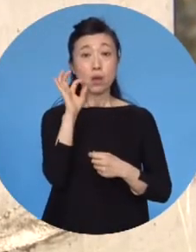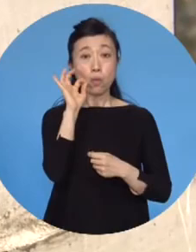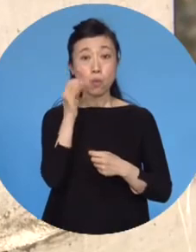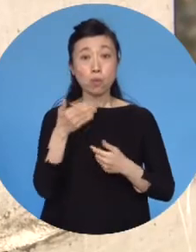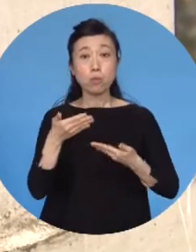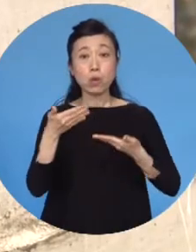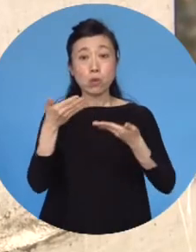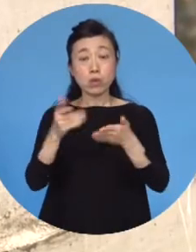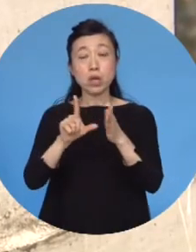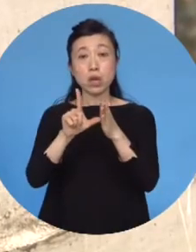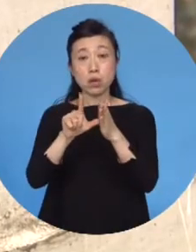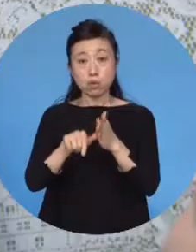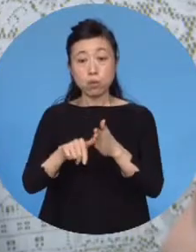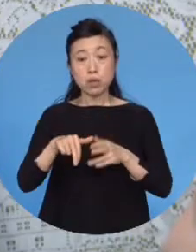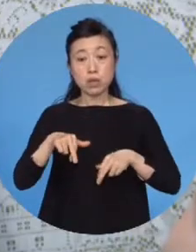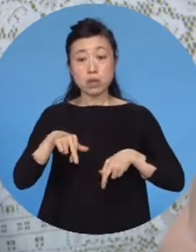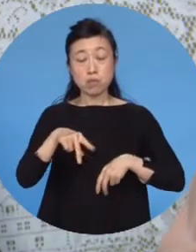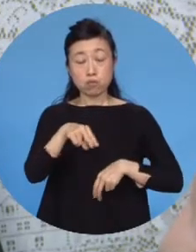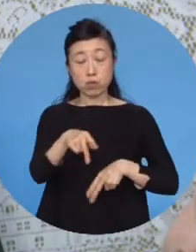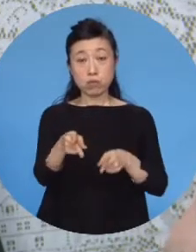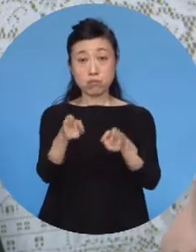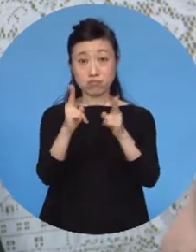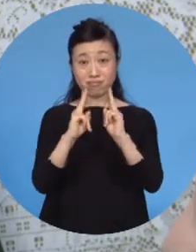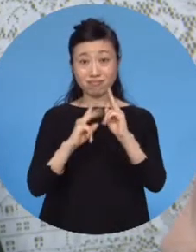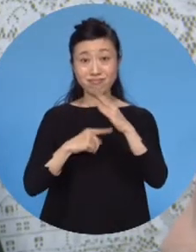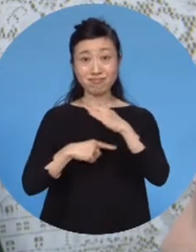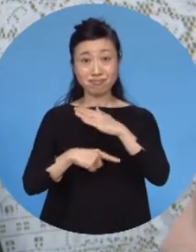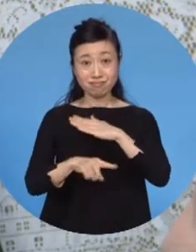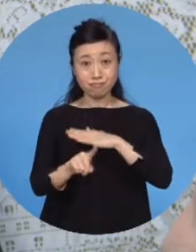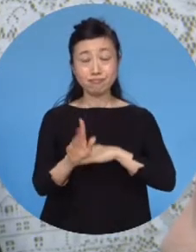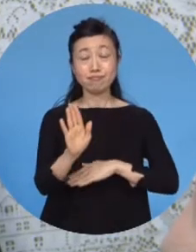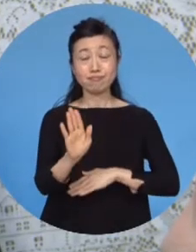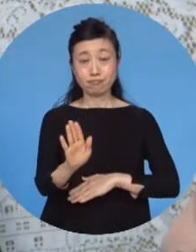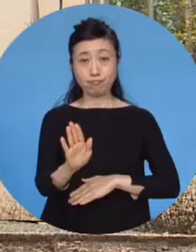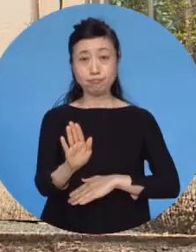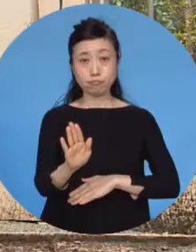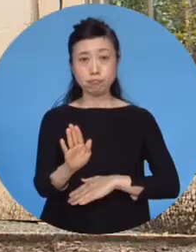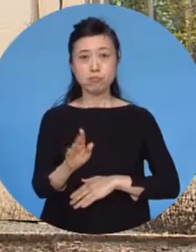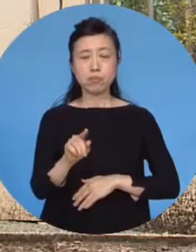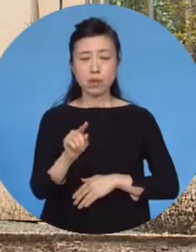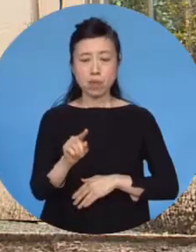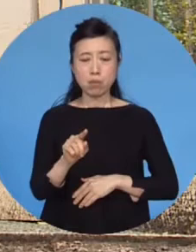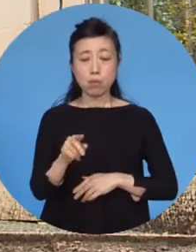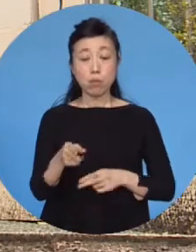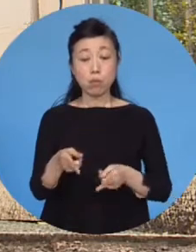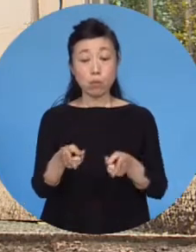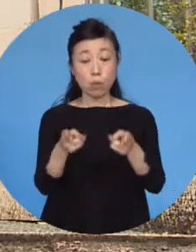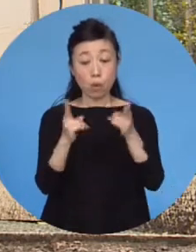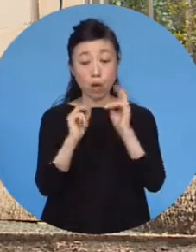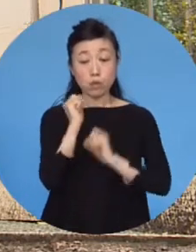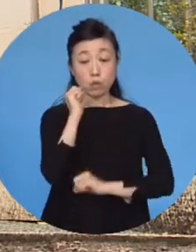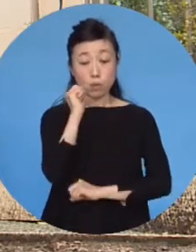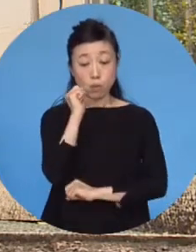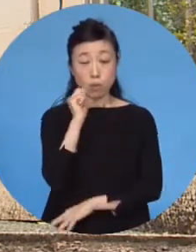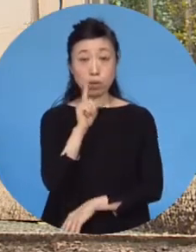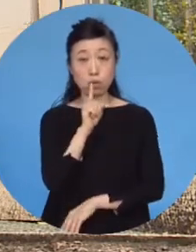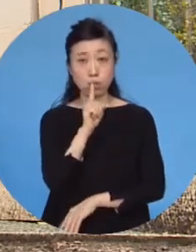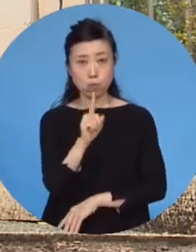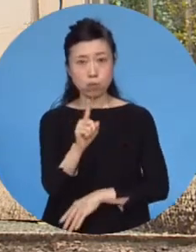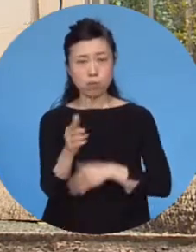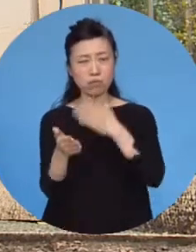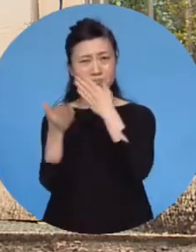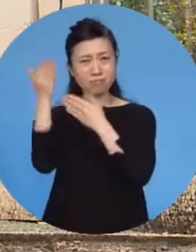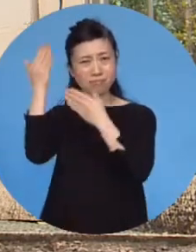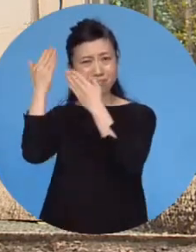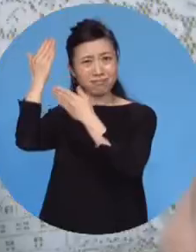に、まあ、渡る橋っていうか、そういう意味の橋でね。ただその橋の由来というのはも